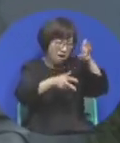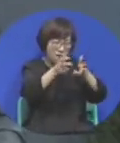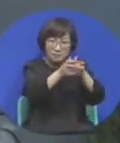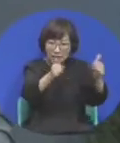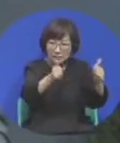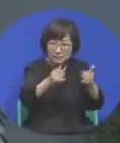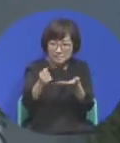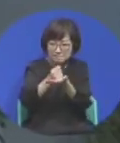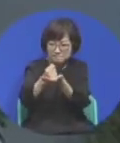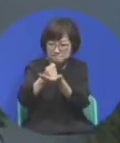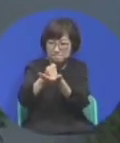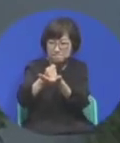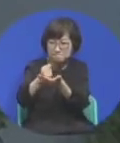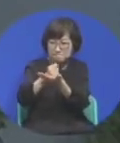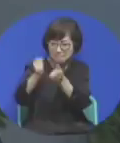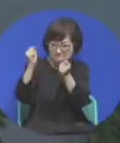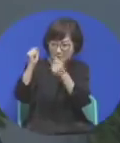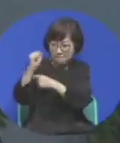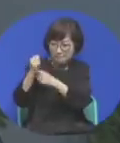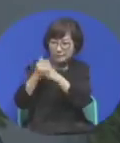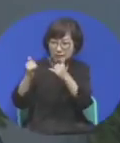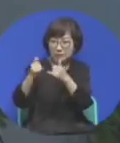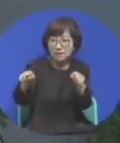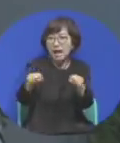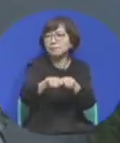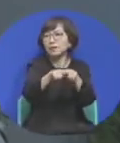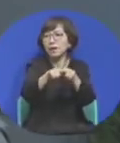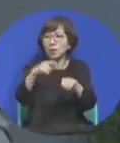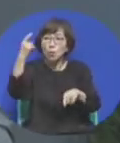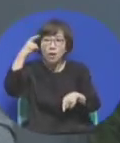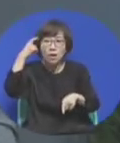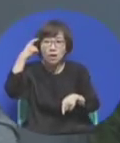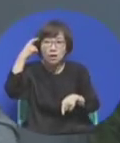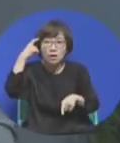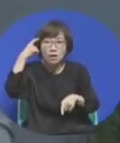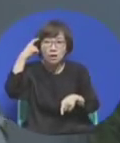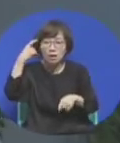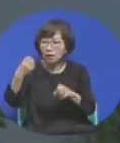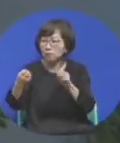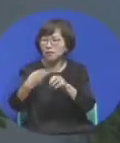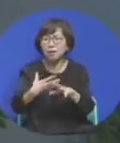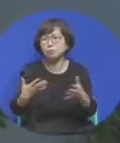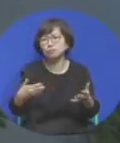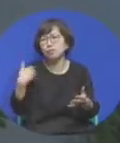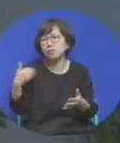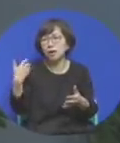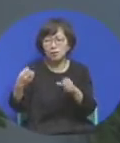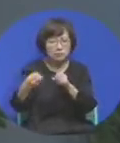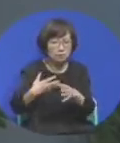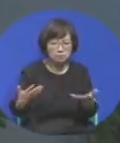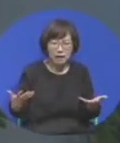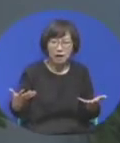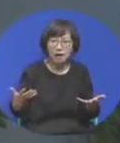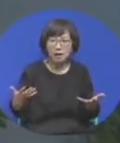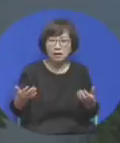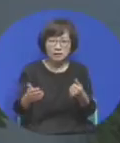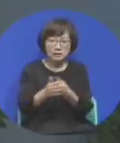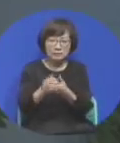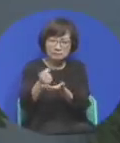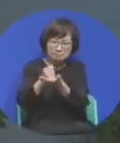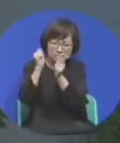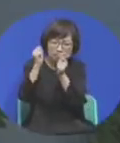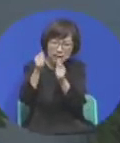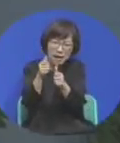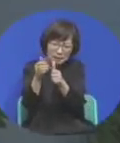있습니까? 답을 못 찾으니까. For what reason do so many of these heads of these conglomerates and business leaders have these fortune tellers next to them because there's no